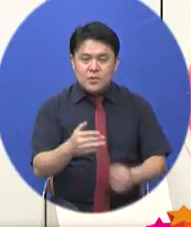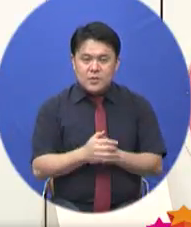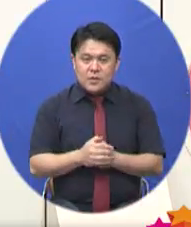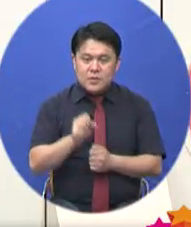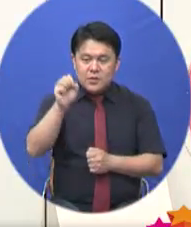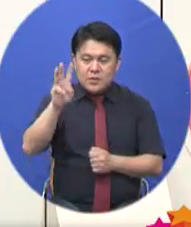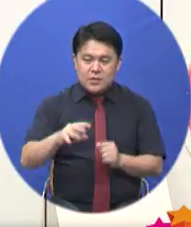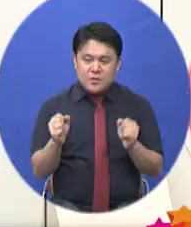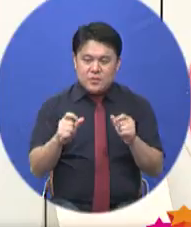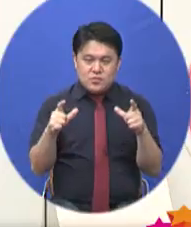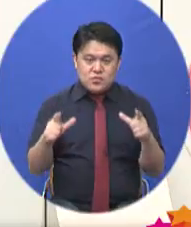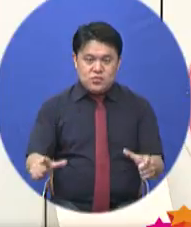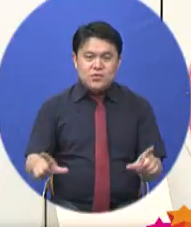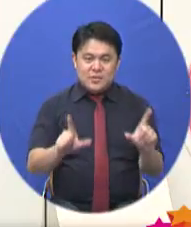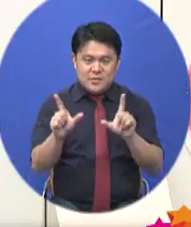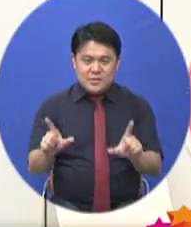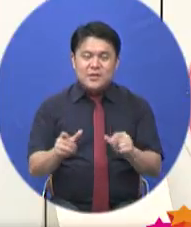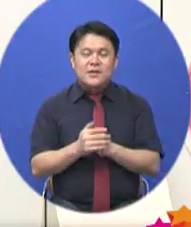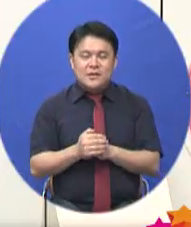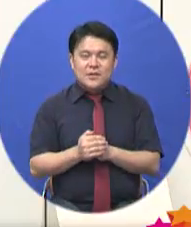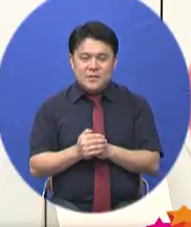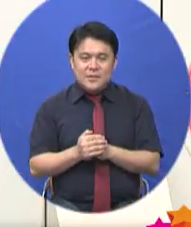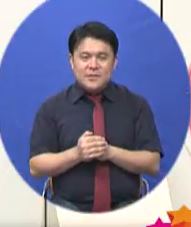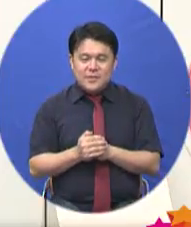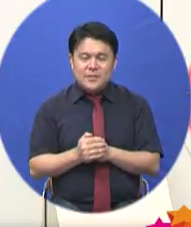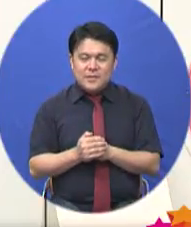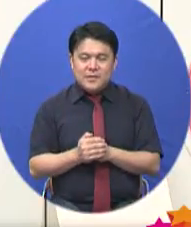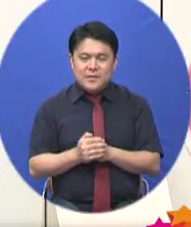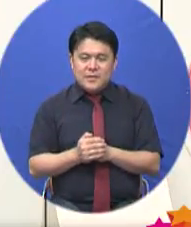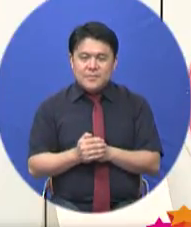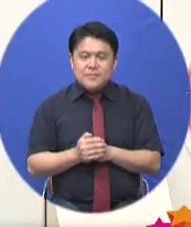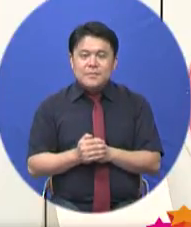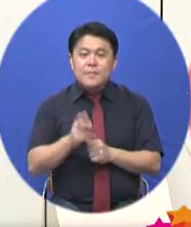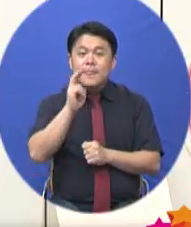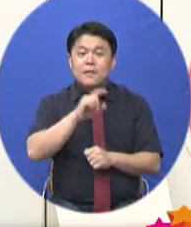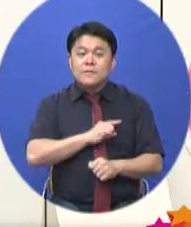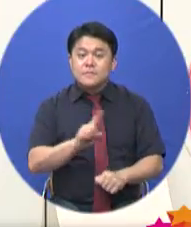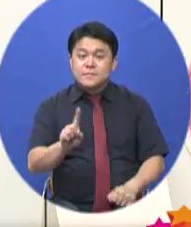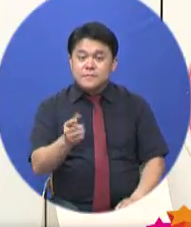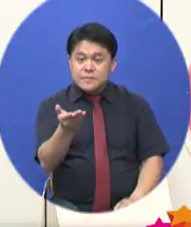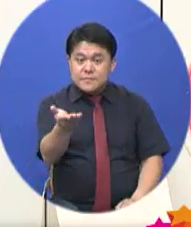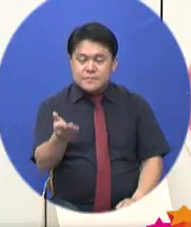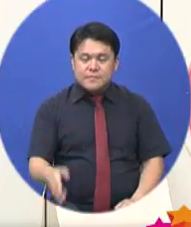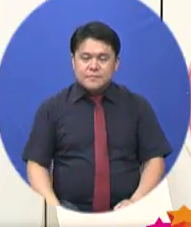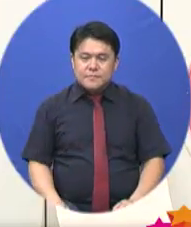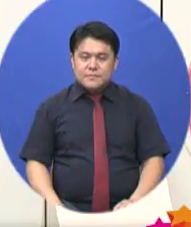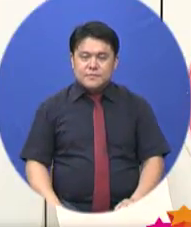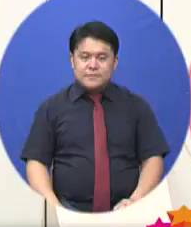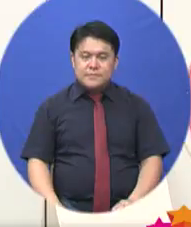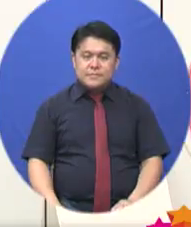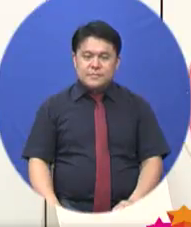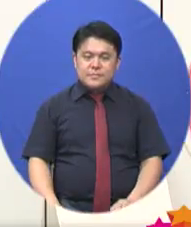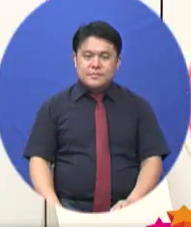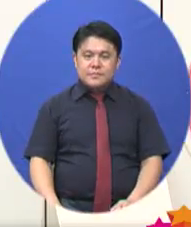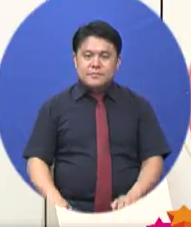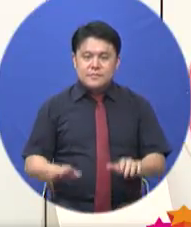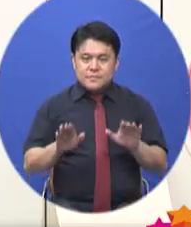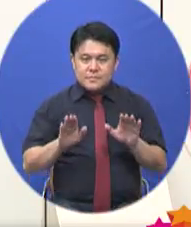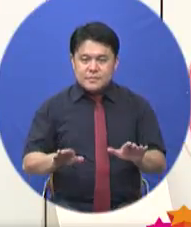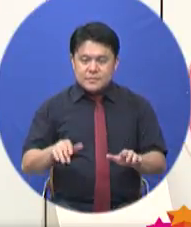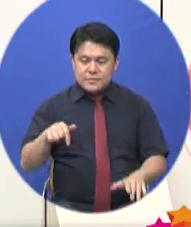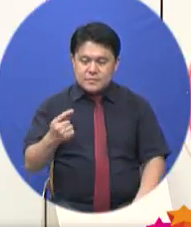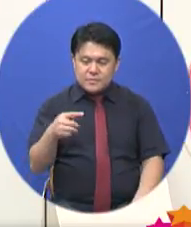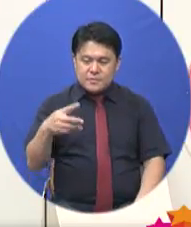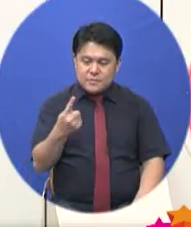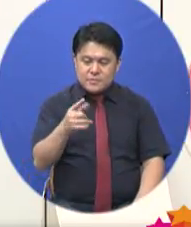광주 북구에 사십니다. 예, 광주 북구. 네. 어떤 노래 불러주시겠어요? 현진희 씨의 그